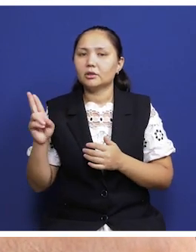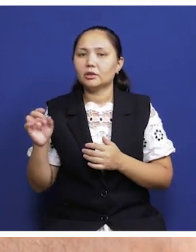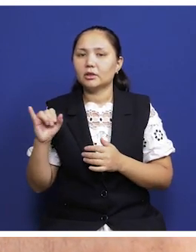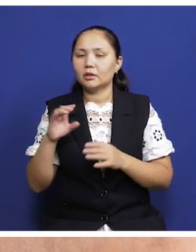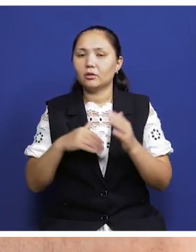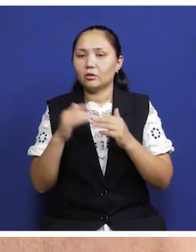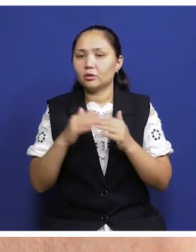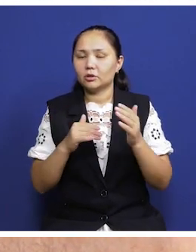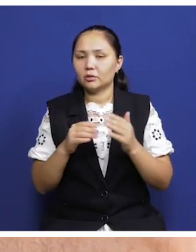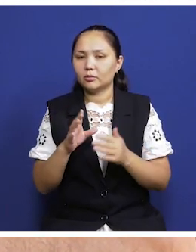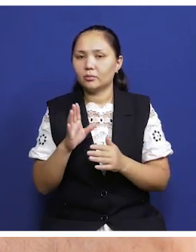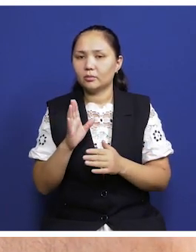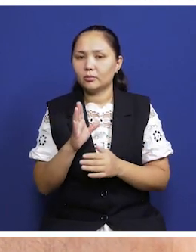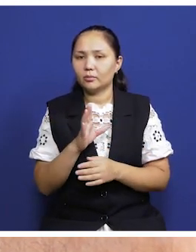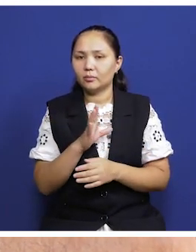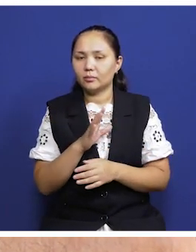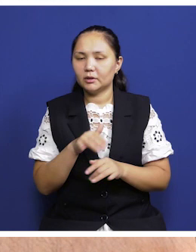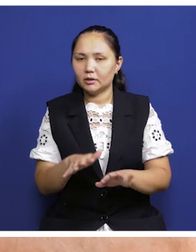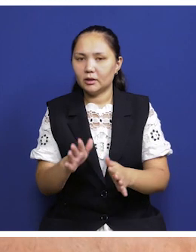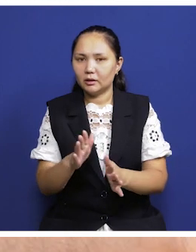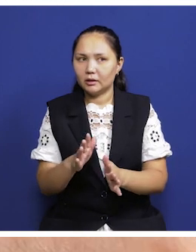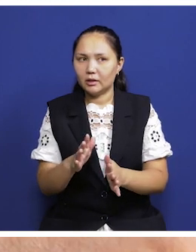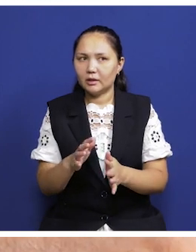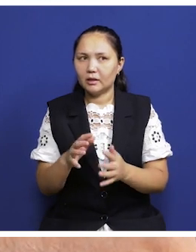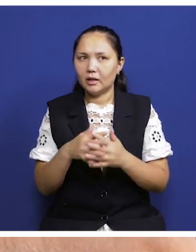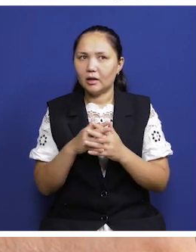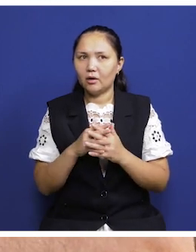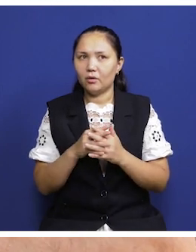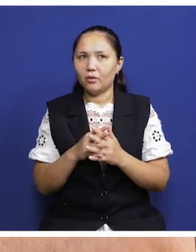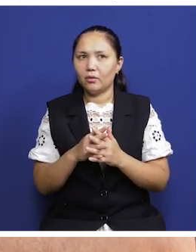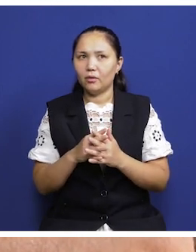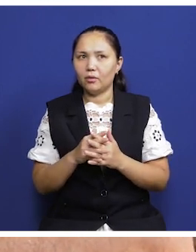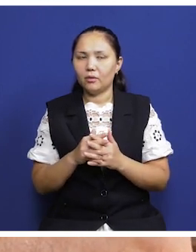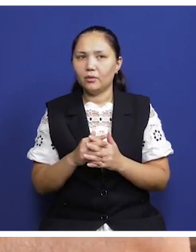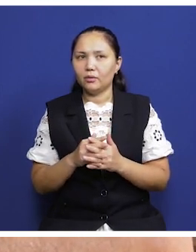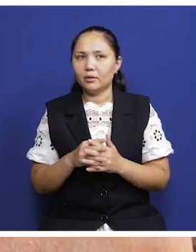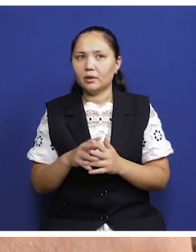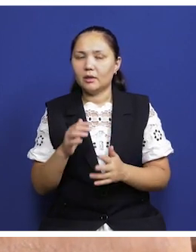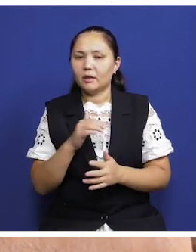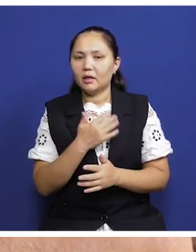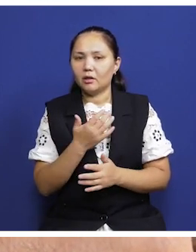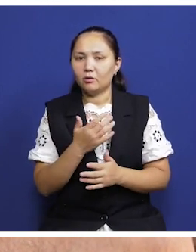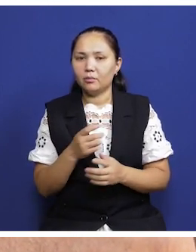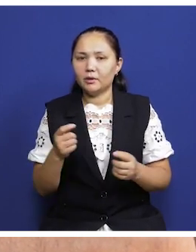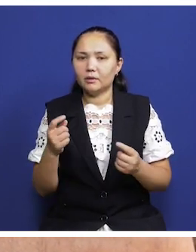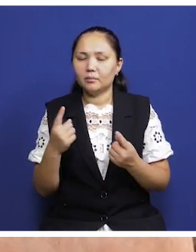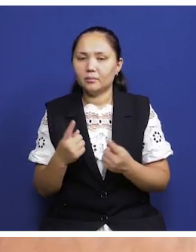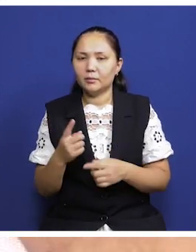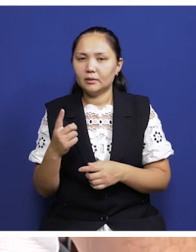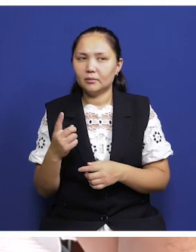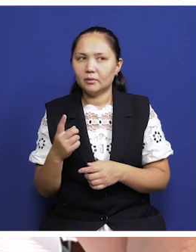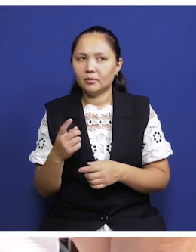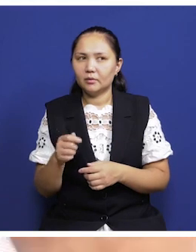да. Ал өзі талапқа сай негізінде бірінші